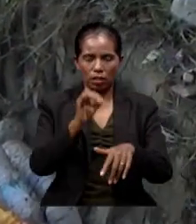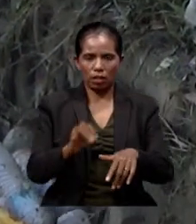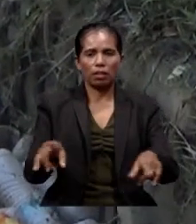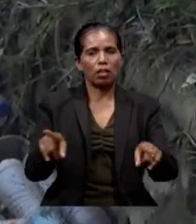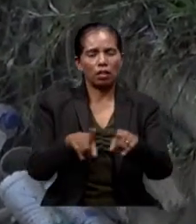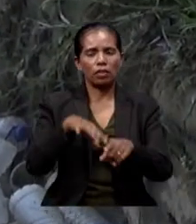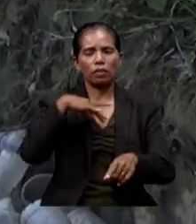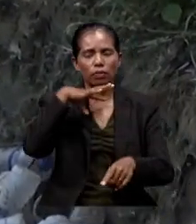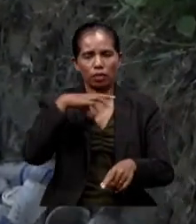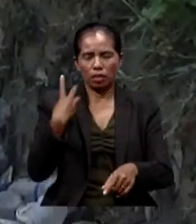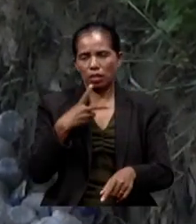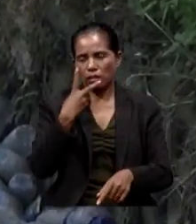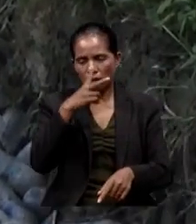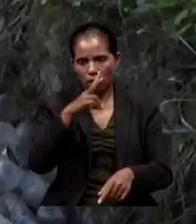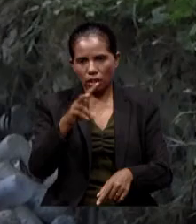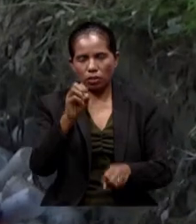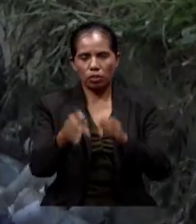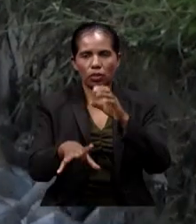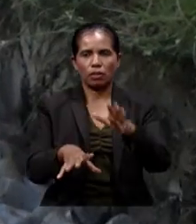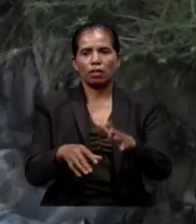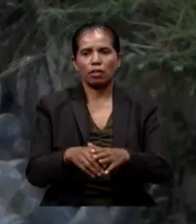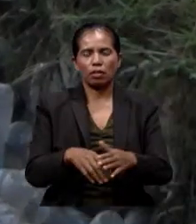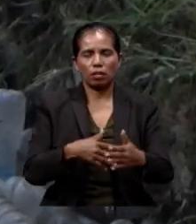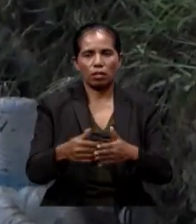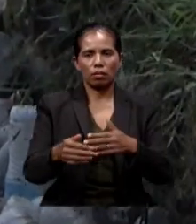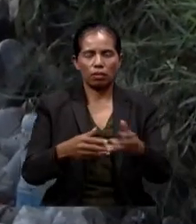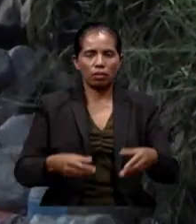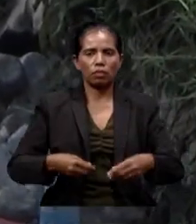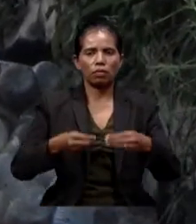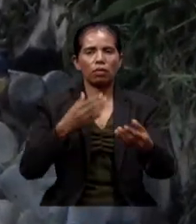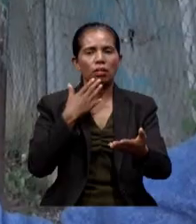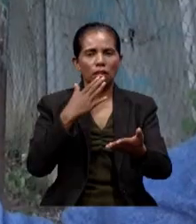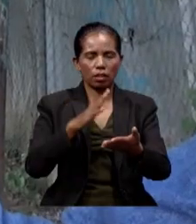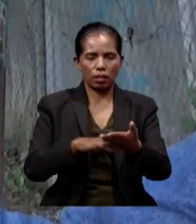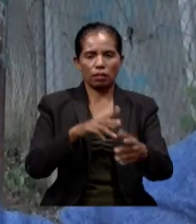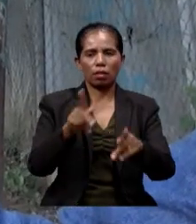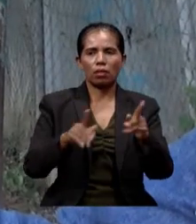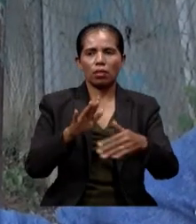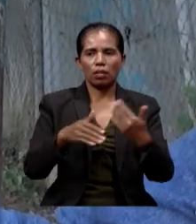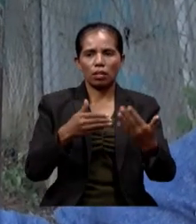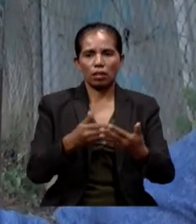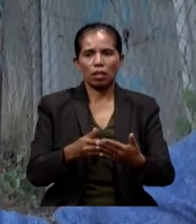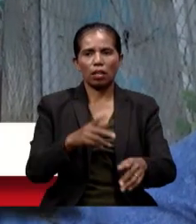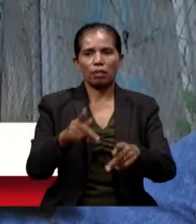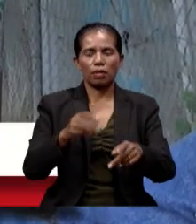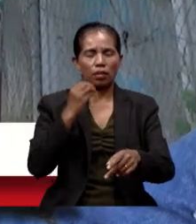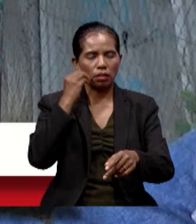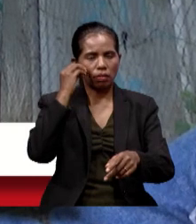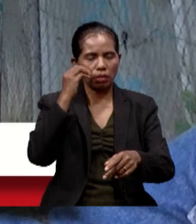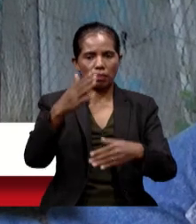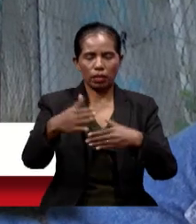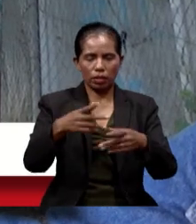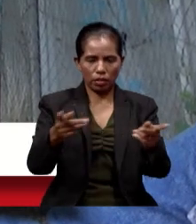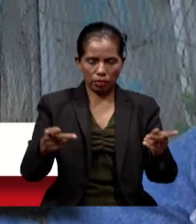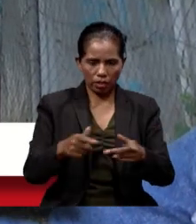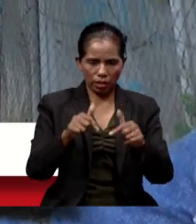maka kita hare ba iha valeta kuak serne. Dala ruma fo impacto neve maka la diak ba iha komandare. Komandare neve maka hela besi ke hare jane.